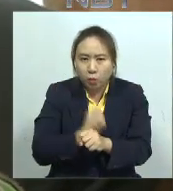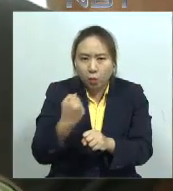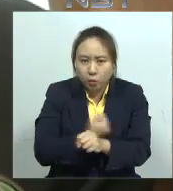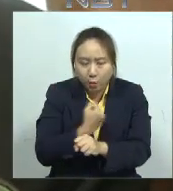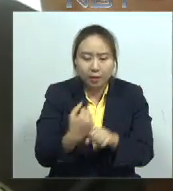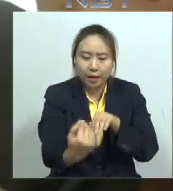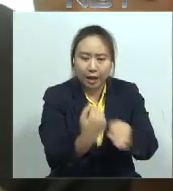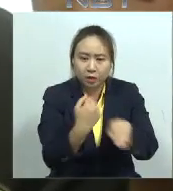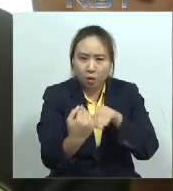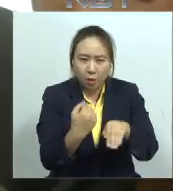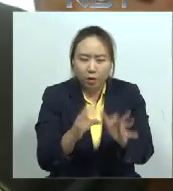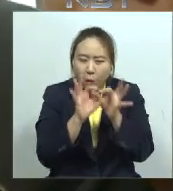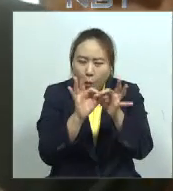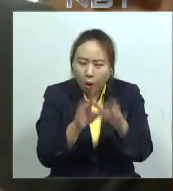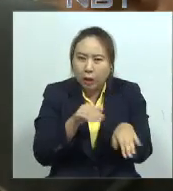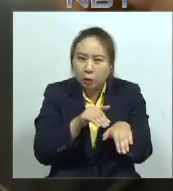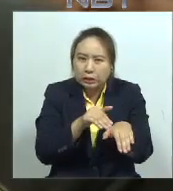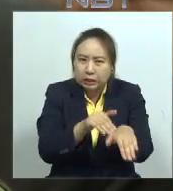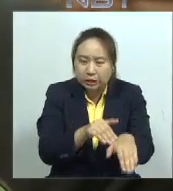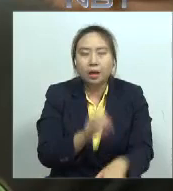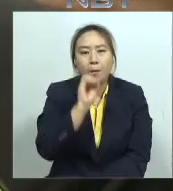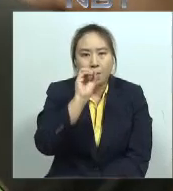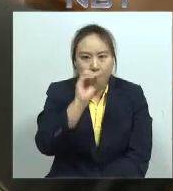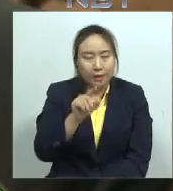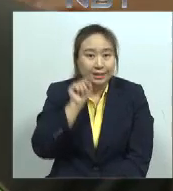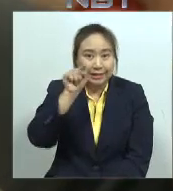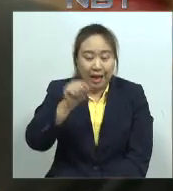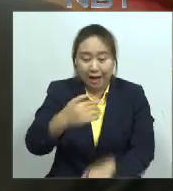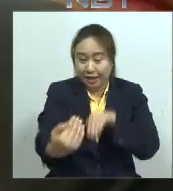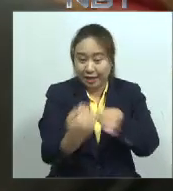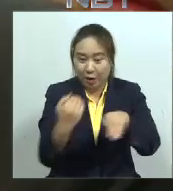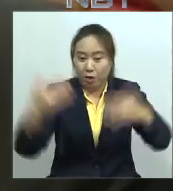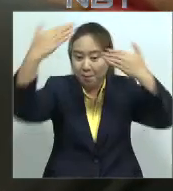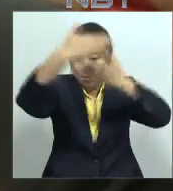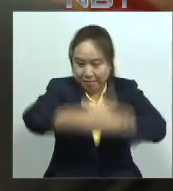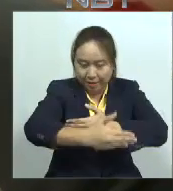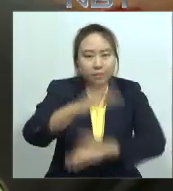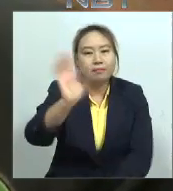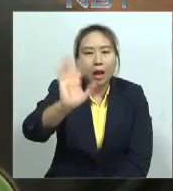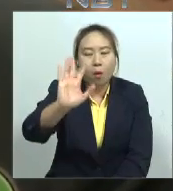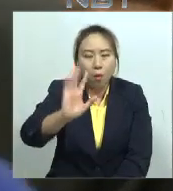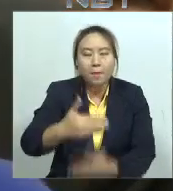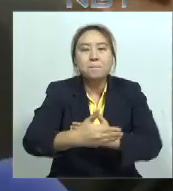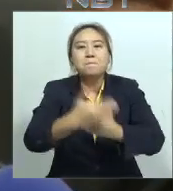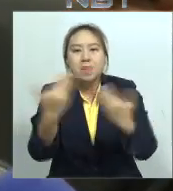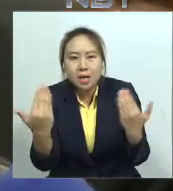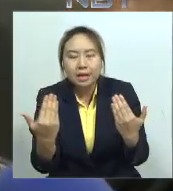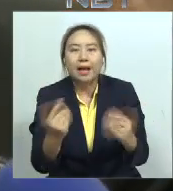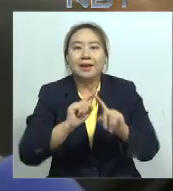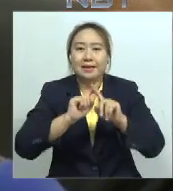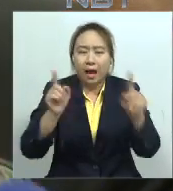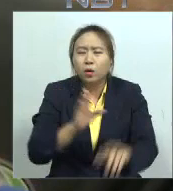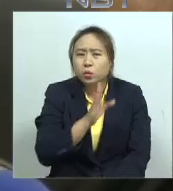จราจรที่กลัวว่ามันจะติดขัดก็เลยกำชับว่าไม่ให้ปิดถนนให้ชาวบ้านเขาสามารถใช้ถนนได้เพียงแ